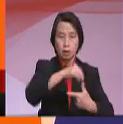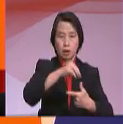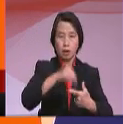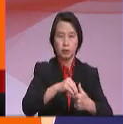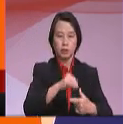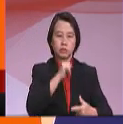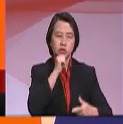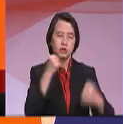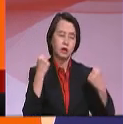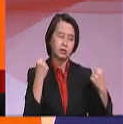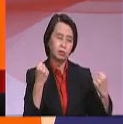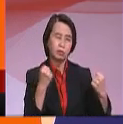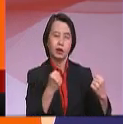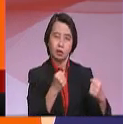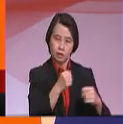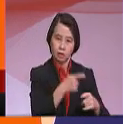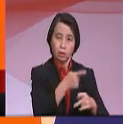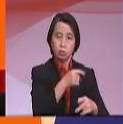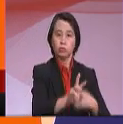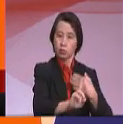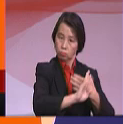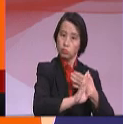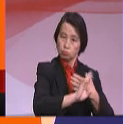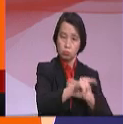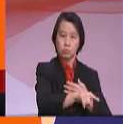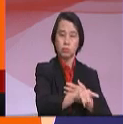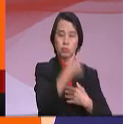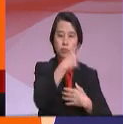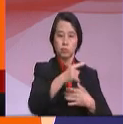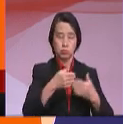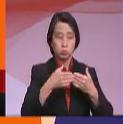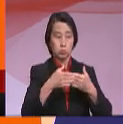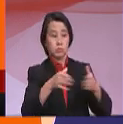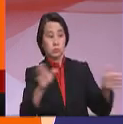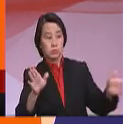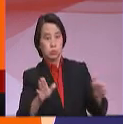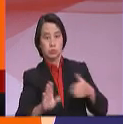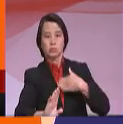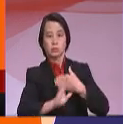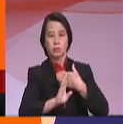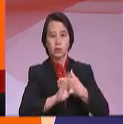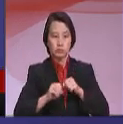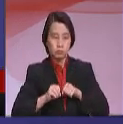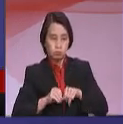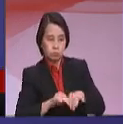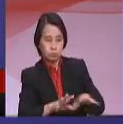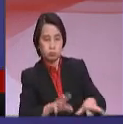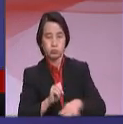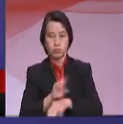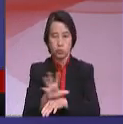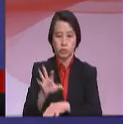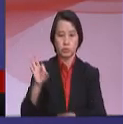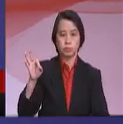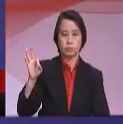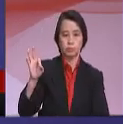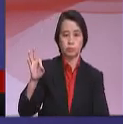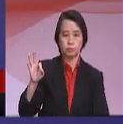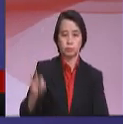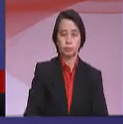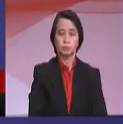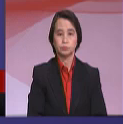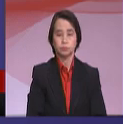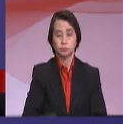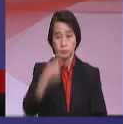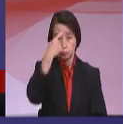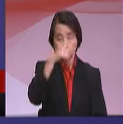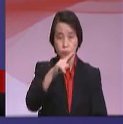kurang sihat kerana mereka lebih bersiko untuk terdedah kepada jangkitan COVID-19.